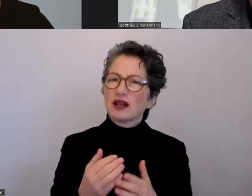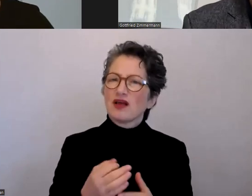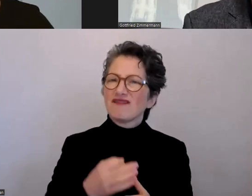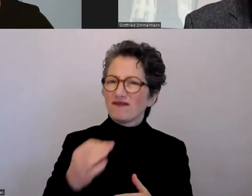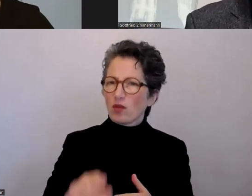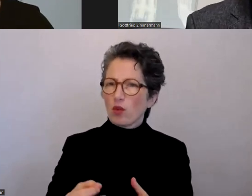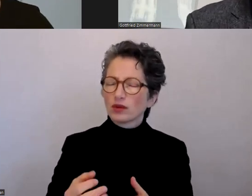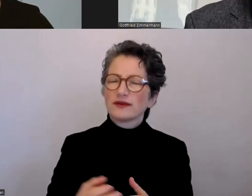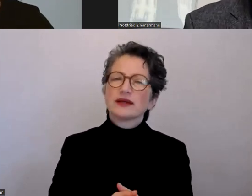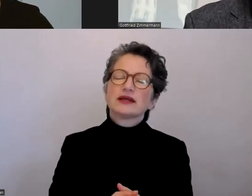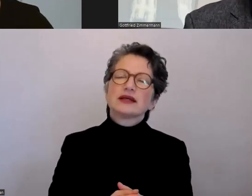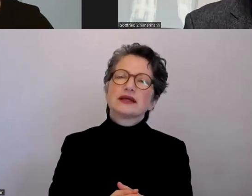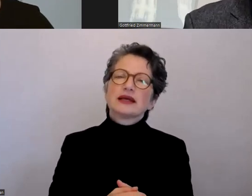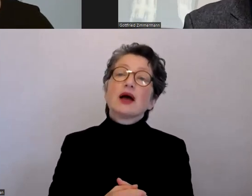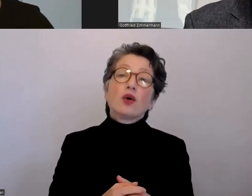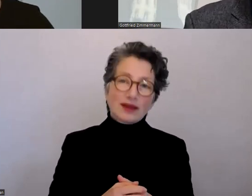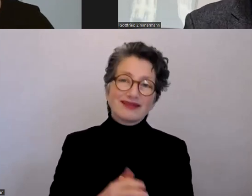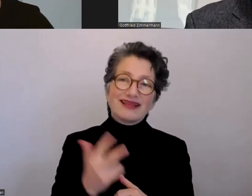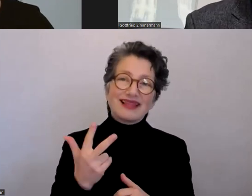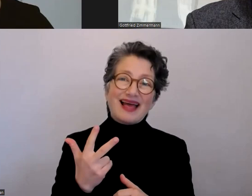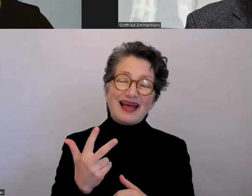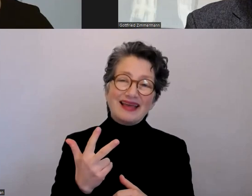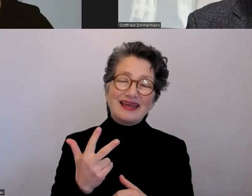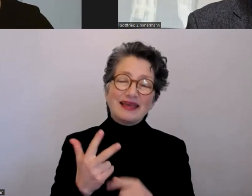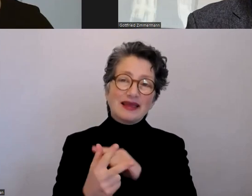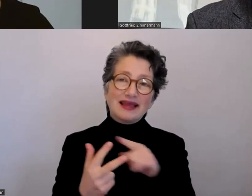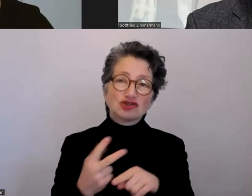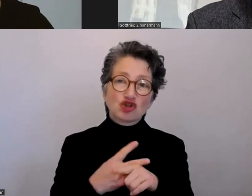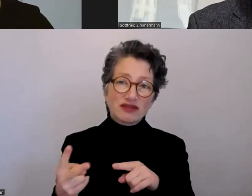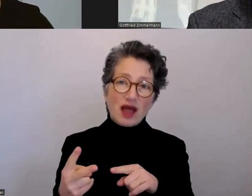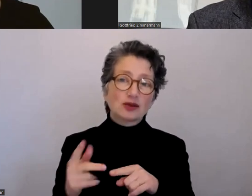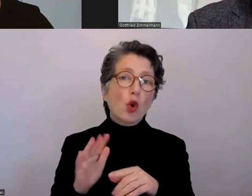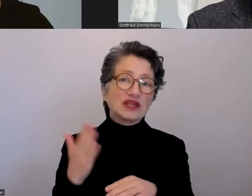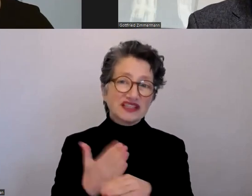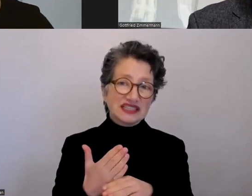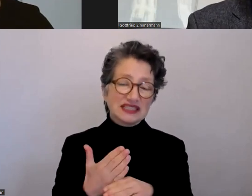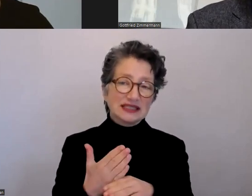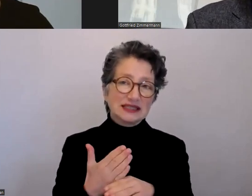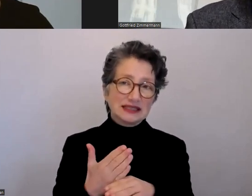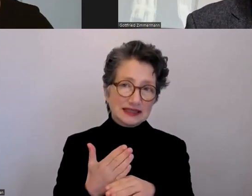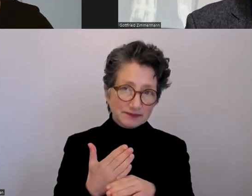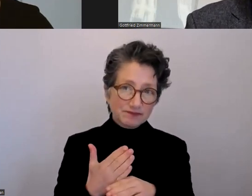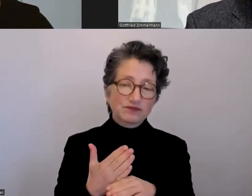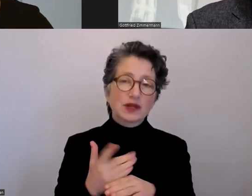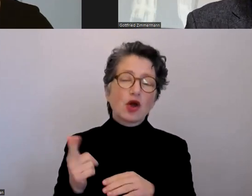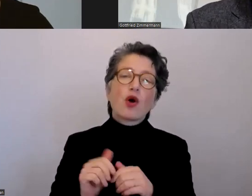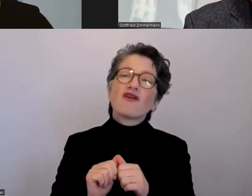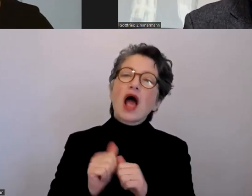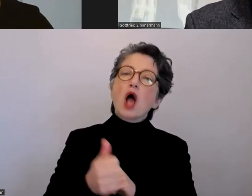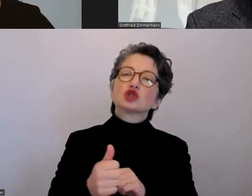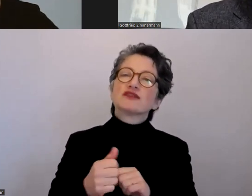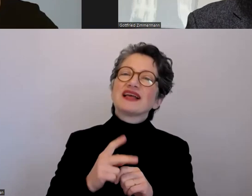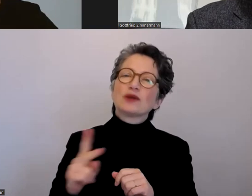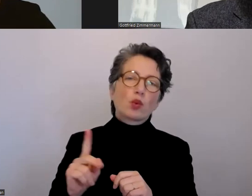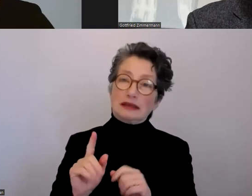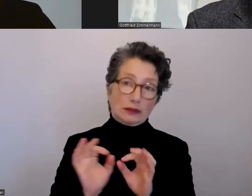baulich. Und dann gibt es nochmal drei weitere Standards, die aber noch nicht entwickelt sind. Gibt es noch nicht einmal eine Vorversion. Da ist zum